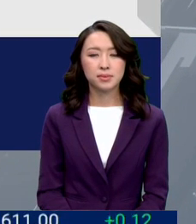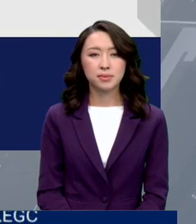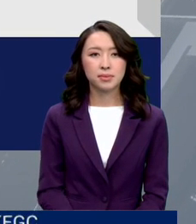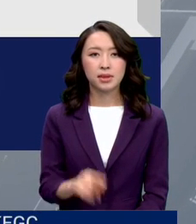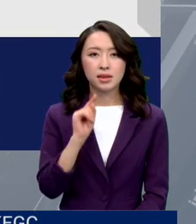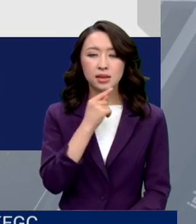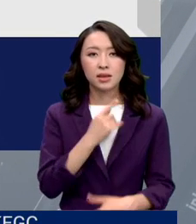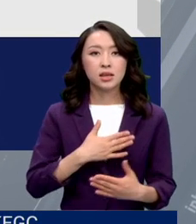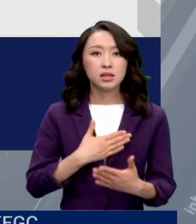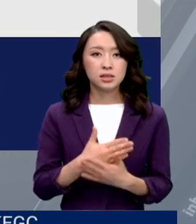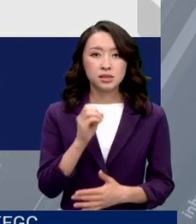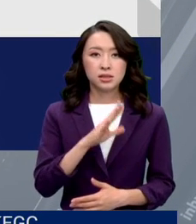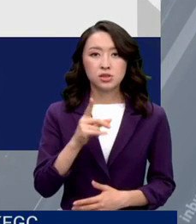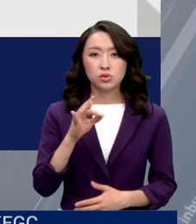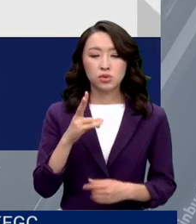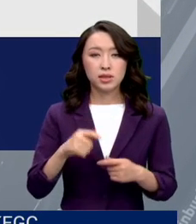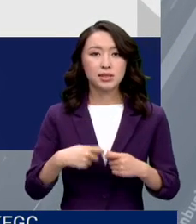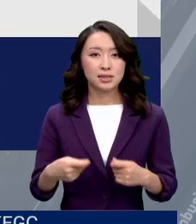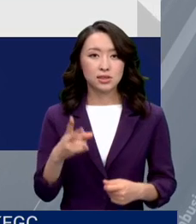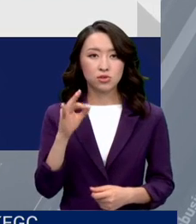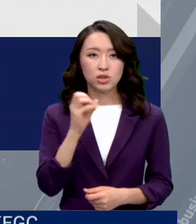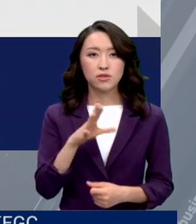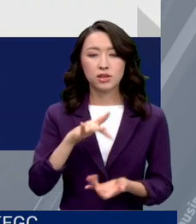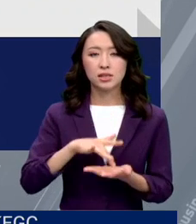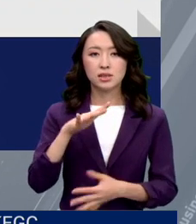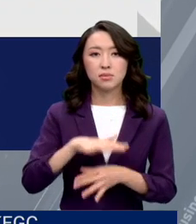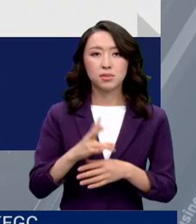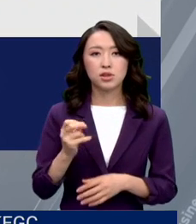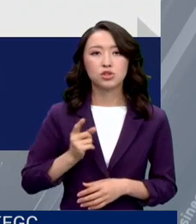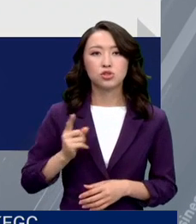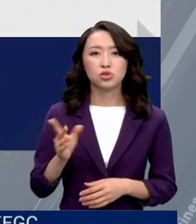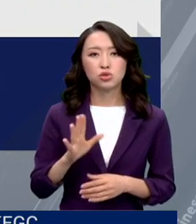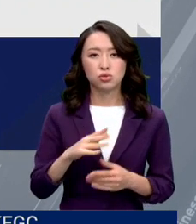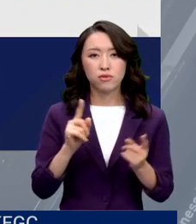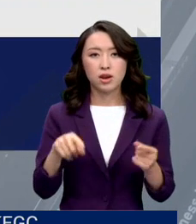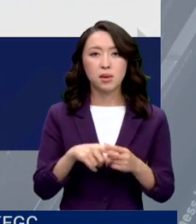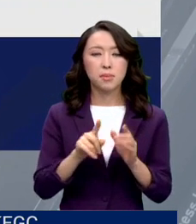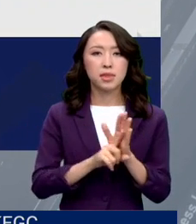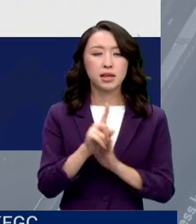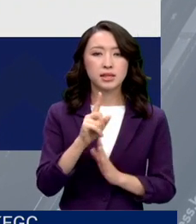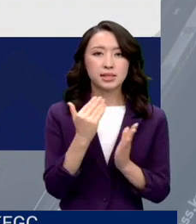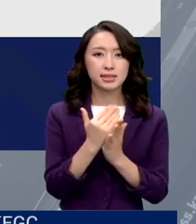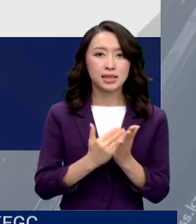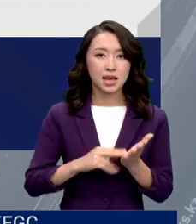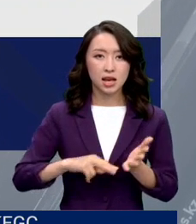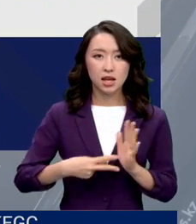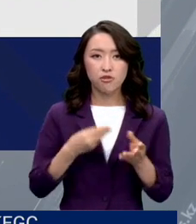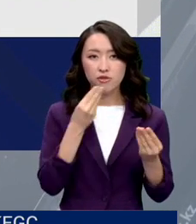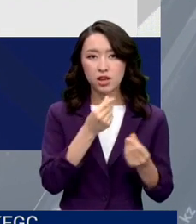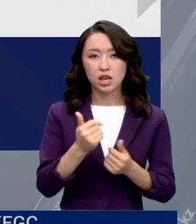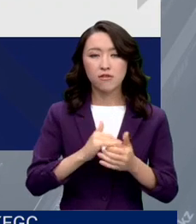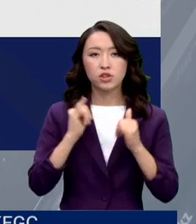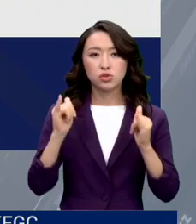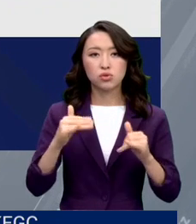Экономическая активность в еврозоне замедляется, но Европейский Центробанк не ждет рецессии в рамках базового сценария. Влияние